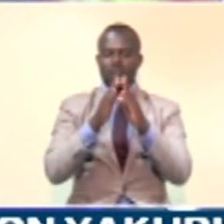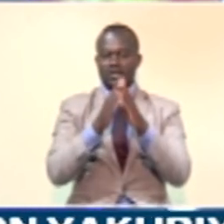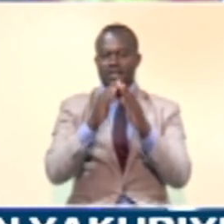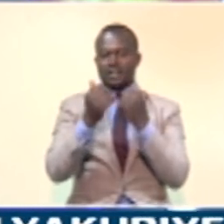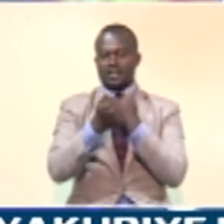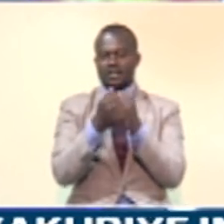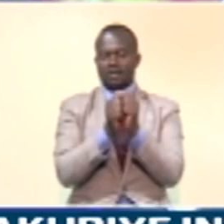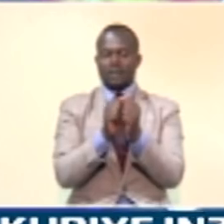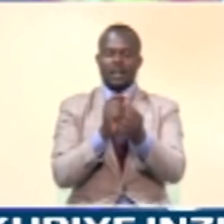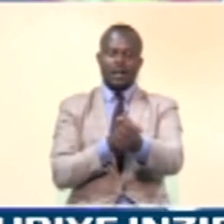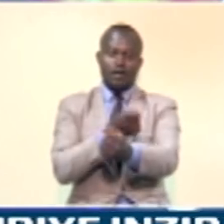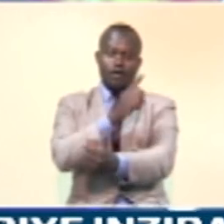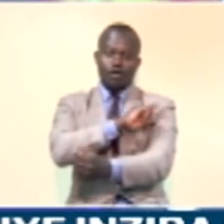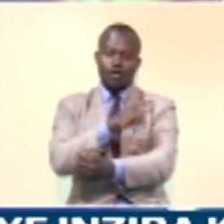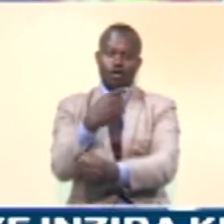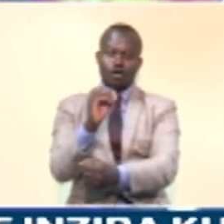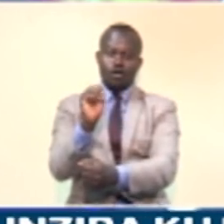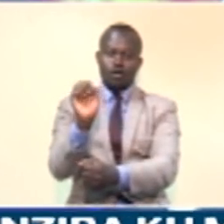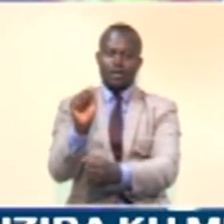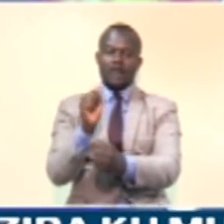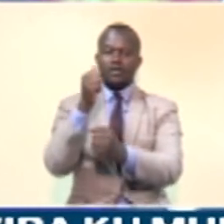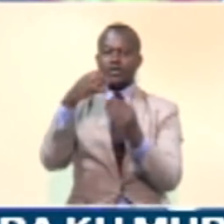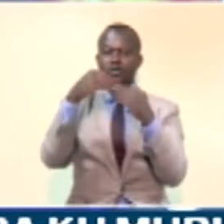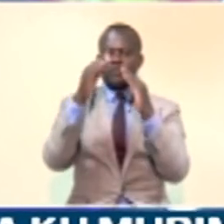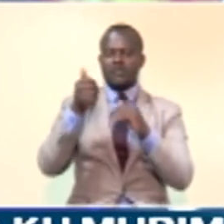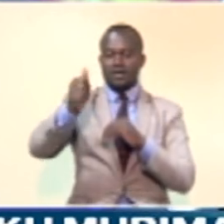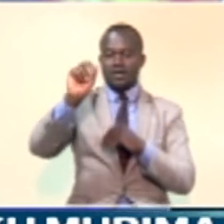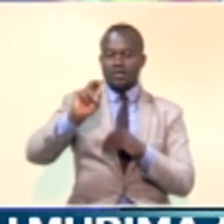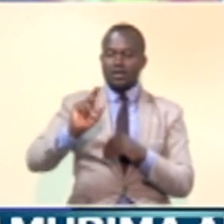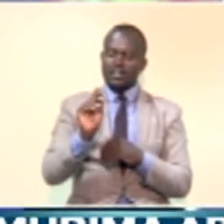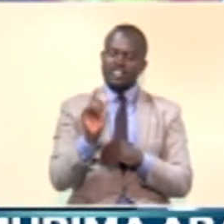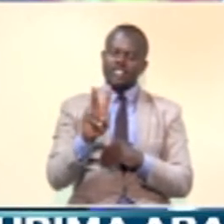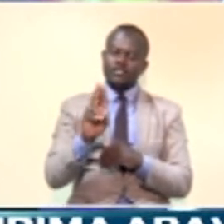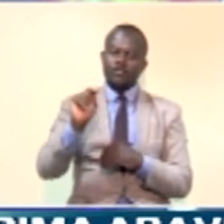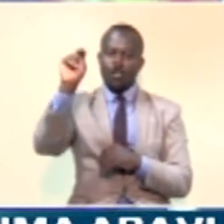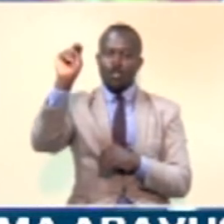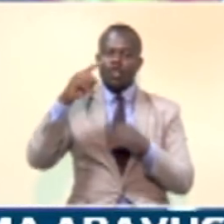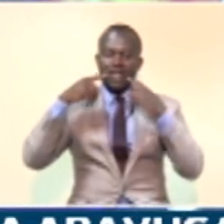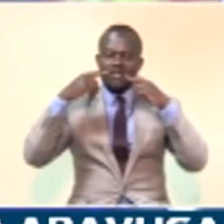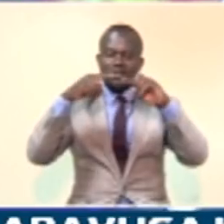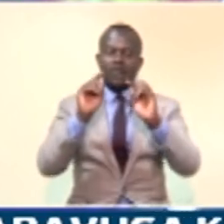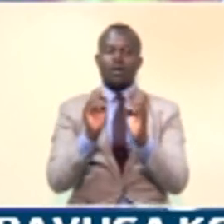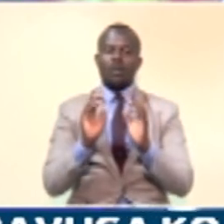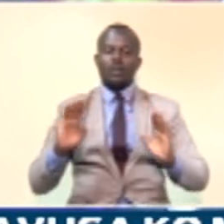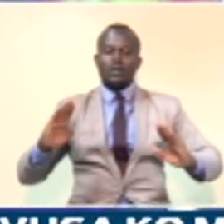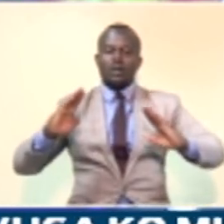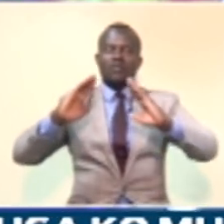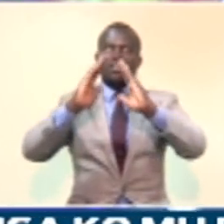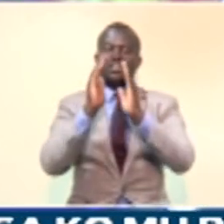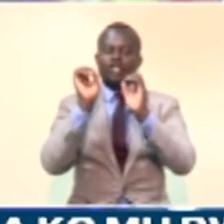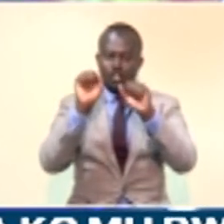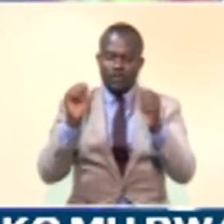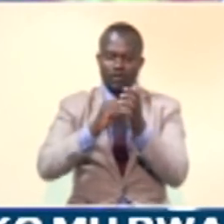Gisenyi na Goma. Ni nyuma y'uko ubuyobozi bwabo muri Kivu y'Amajyaruguru so itangazo riburira ko ikirunga cya Nyiragongo gishobora